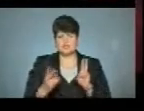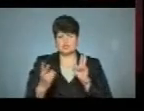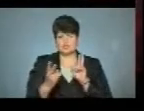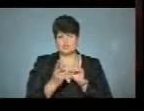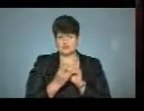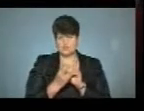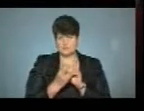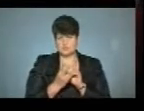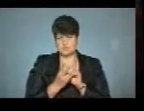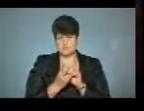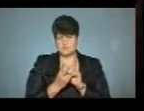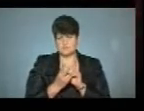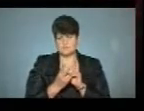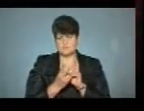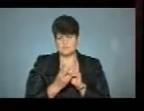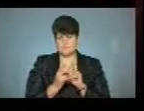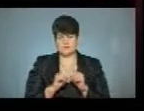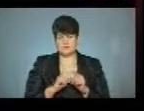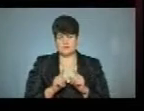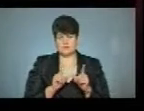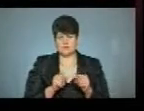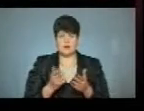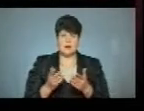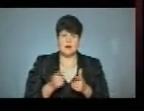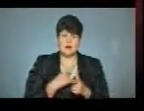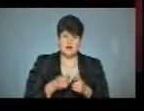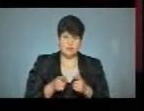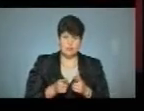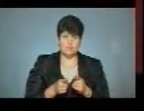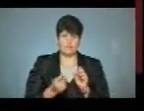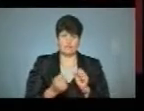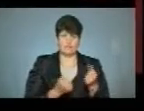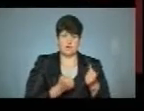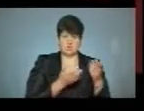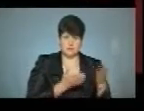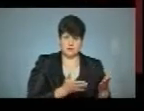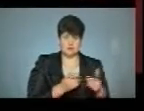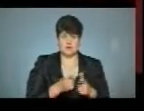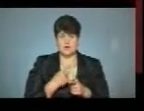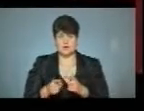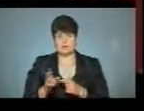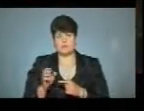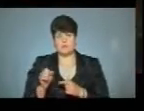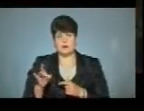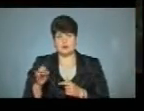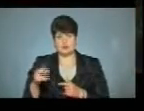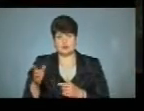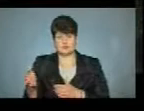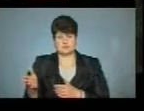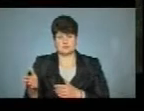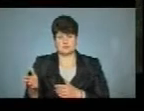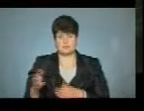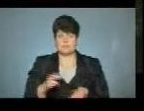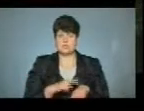машина летіла, і або в машину треба було, або в бордюр. Вибрав бордюра.